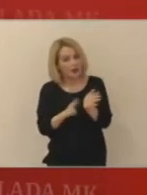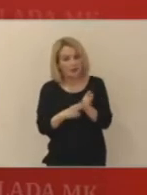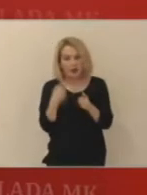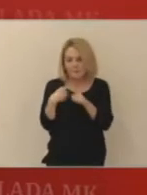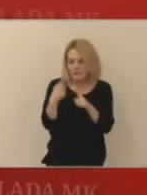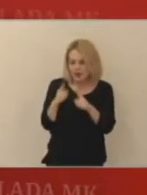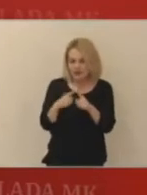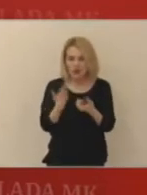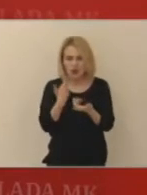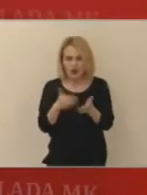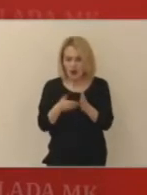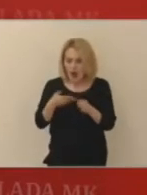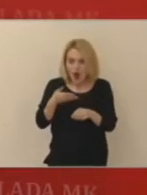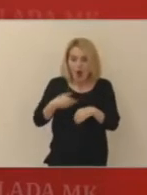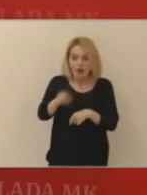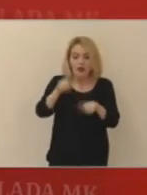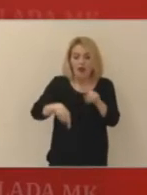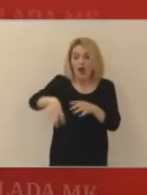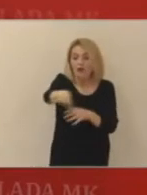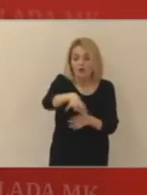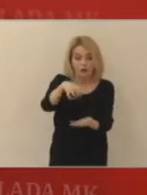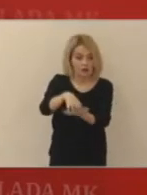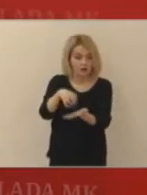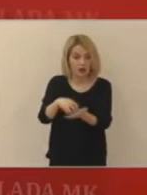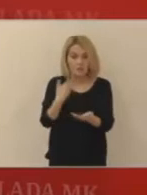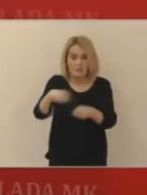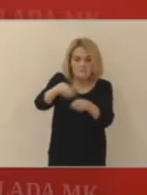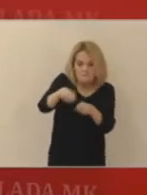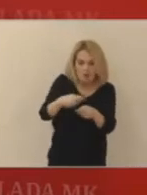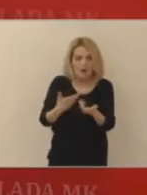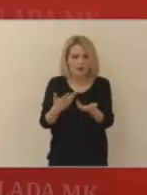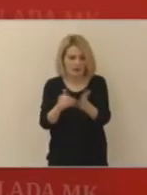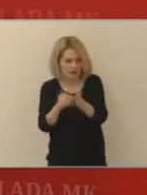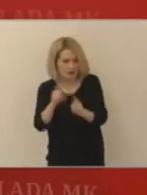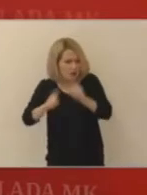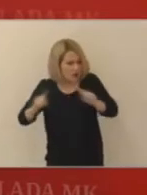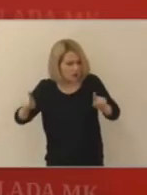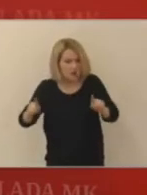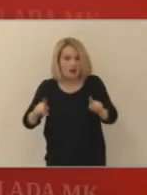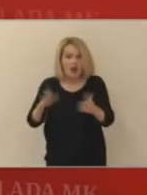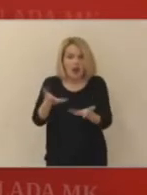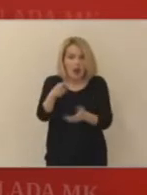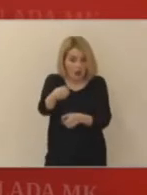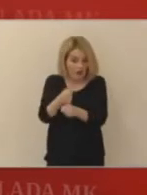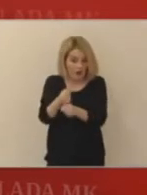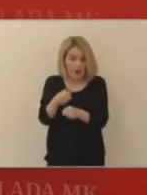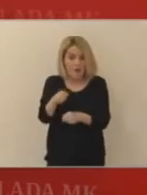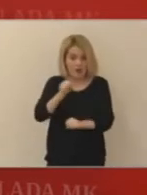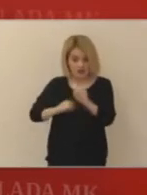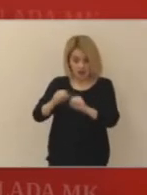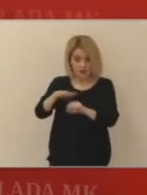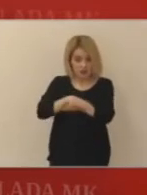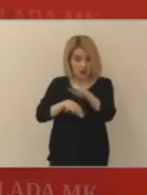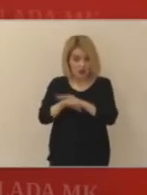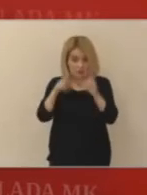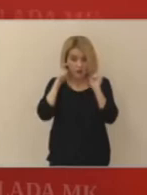причина треба да излезат теренски некаде на терен на интервенција, во тој случај покрај оваа заштитна опрема тие задолжително